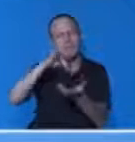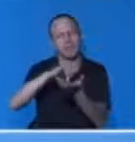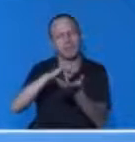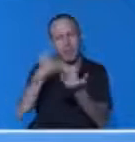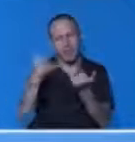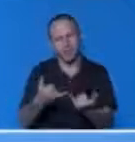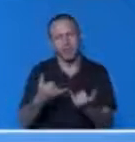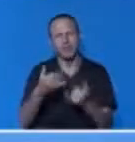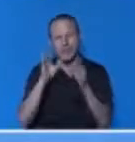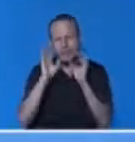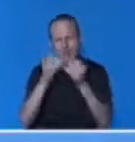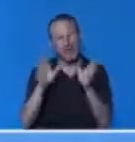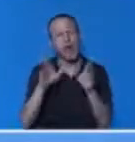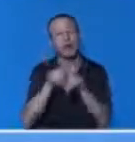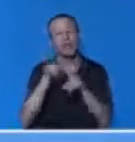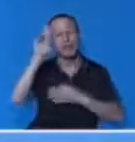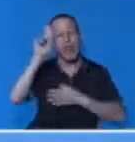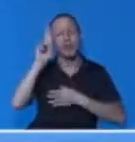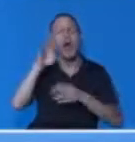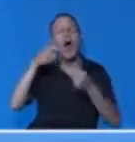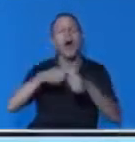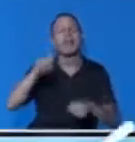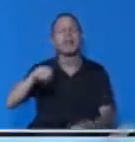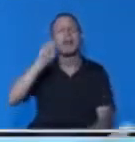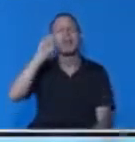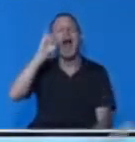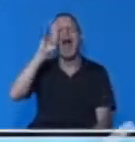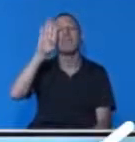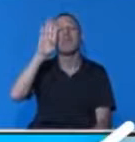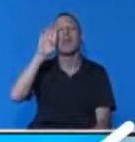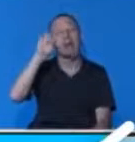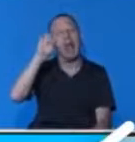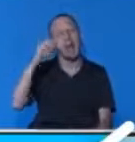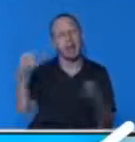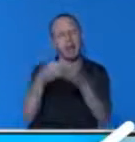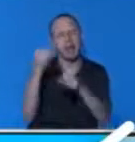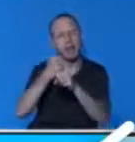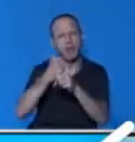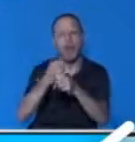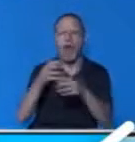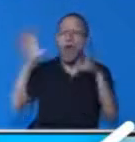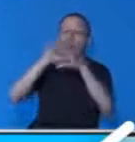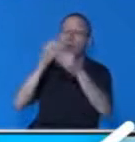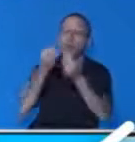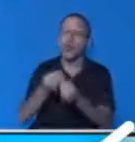אז אנחנו נפתח כמו שהבטחנו עם חברת הכנסת מרב מיכאלי ממפלגת העבודה. ערב טוב, חברת הכנסת מיכאלי.